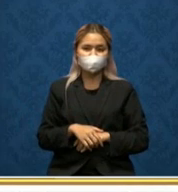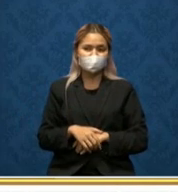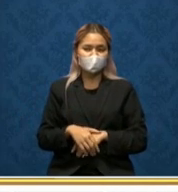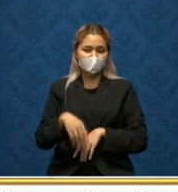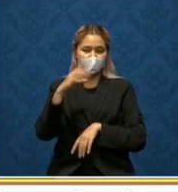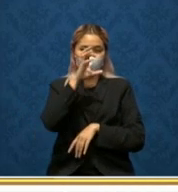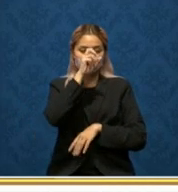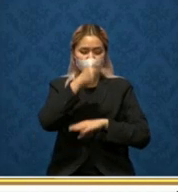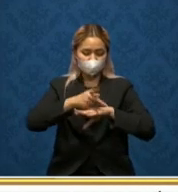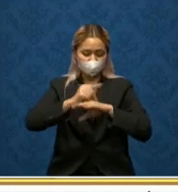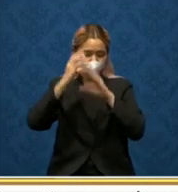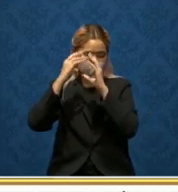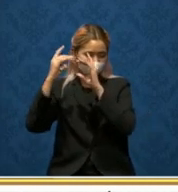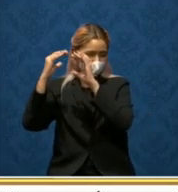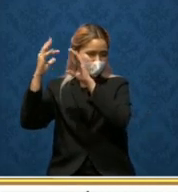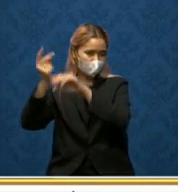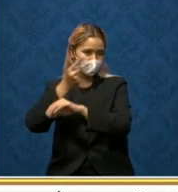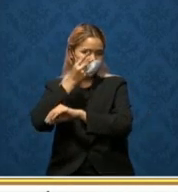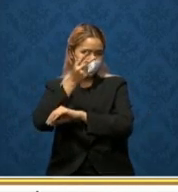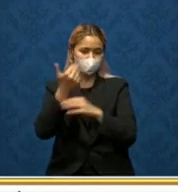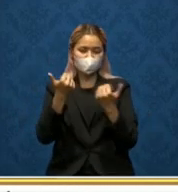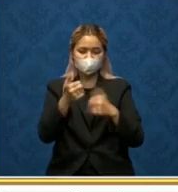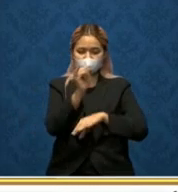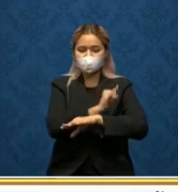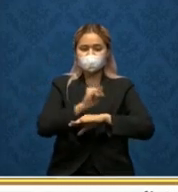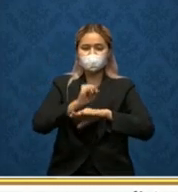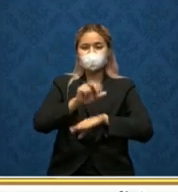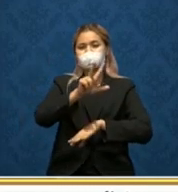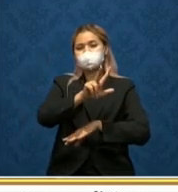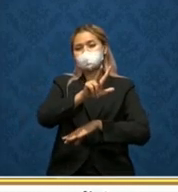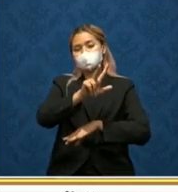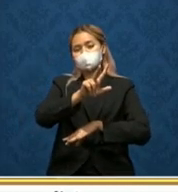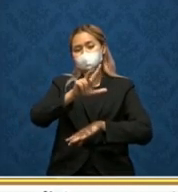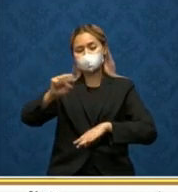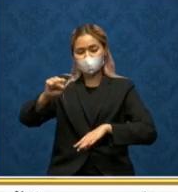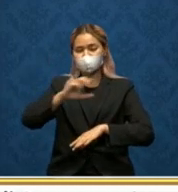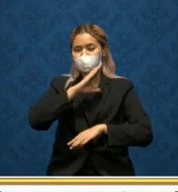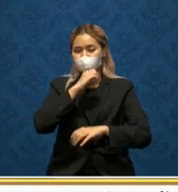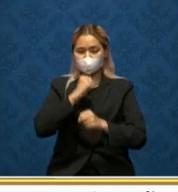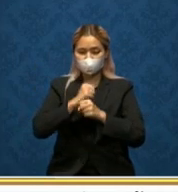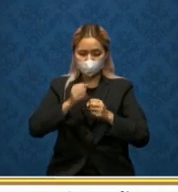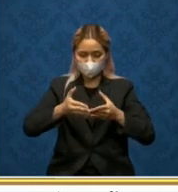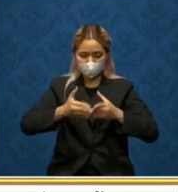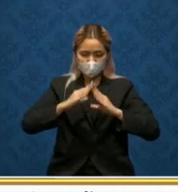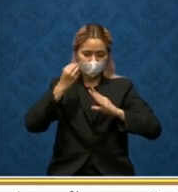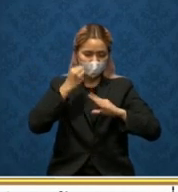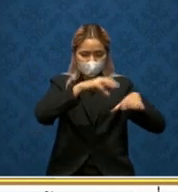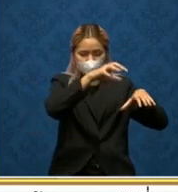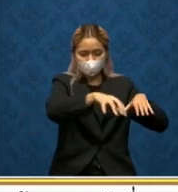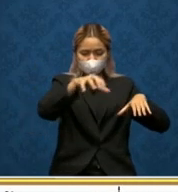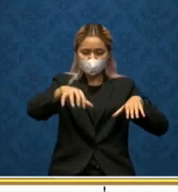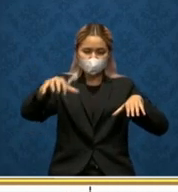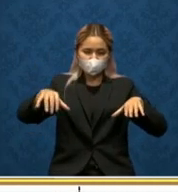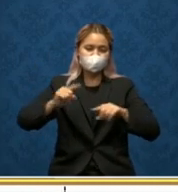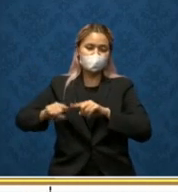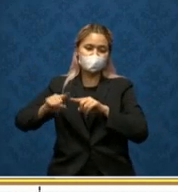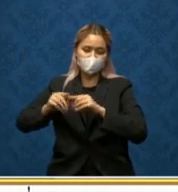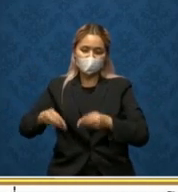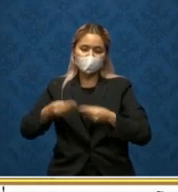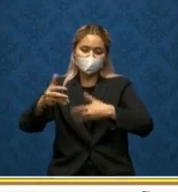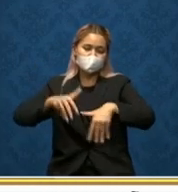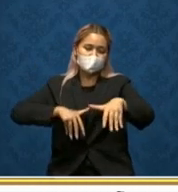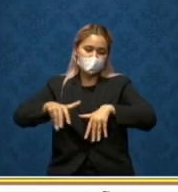ดูนะครับ 300,000ไร่ของกองทัพบก 300,000ไร่ถ้าเราเอาไปสร้างบ้านมั่นคงบ้านเอื้ออาทรที่ 30ตรางวาให้ประชา